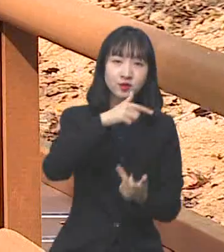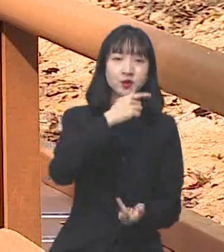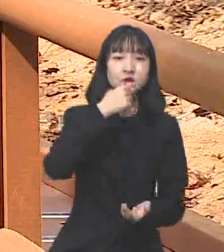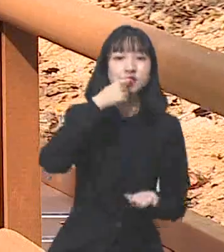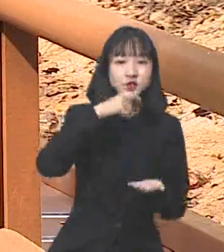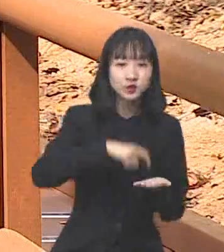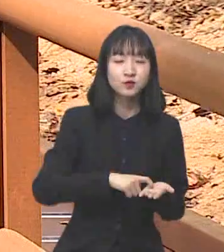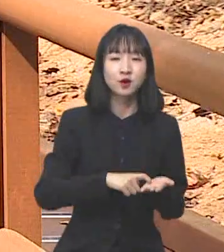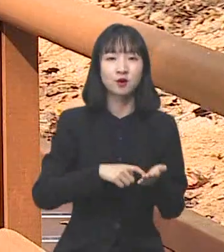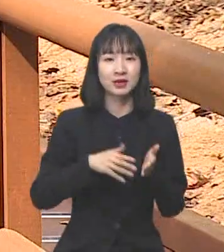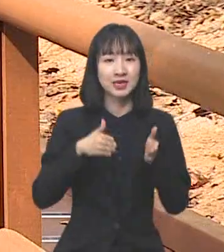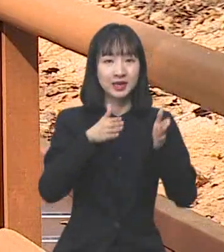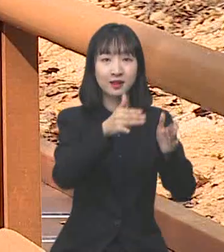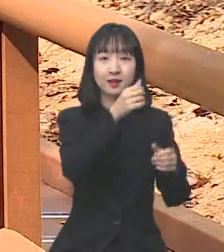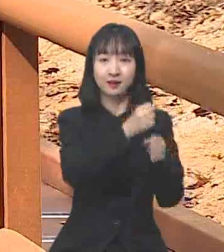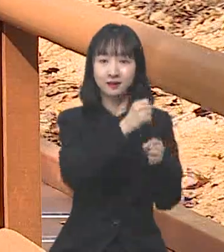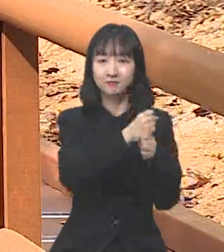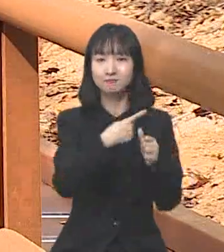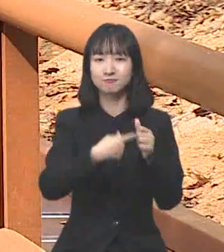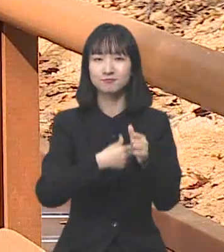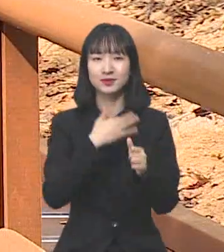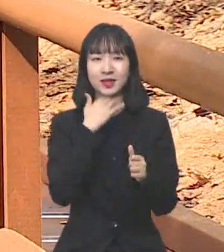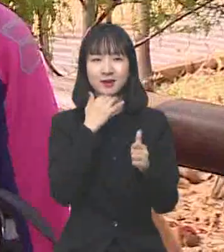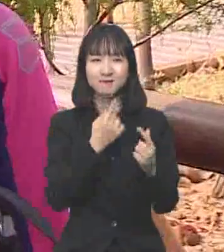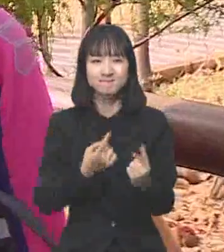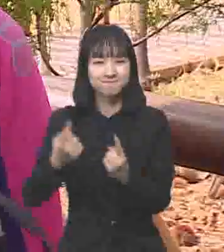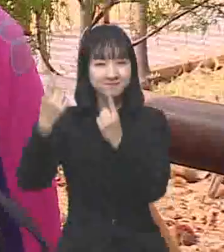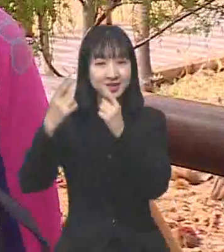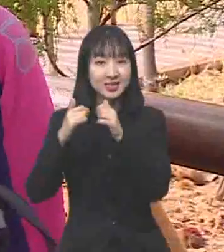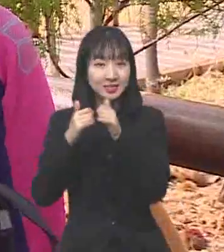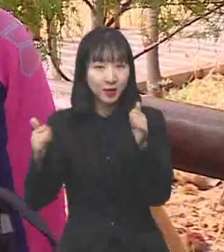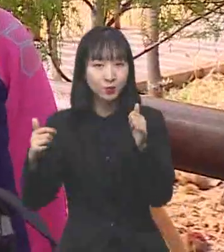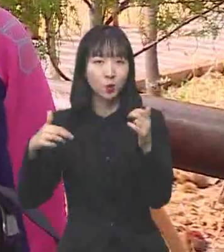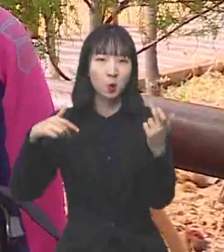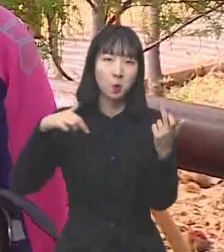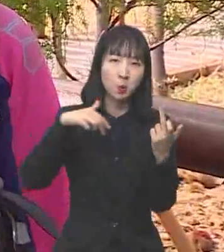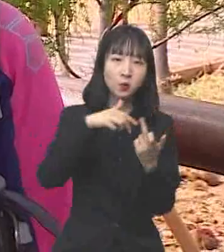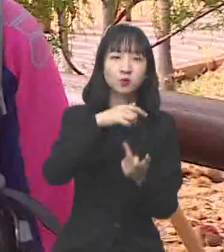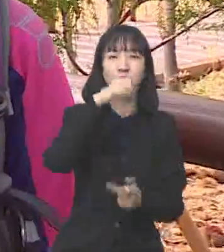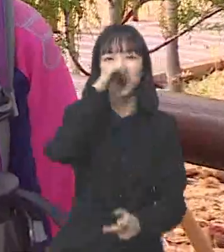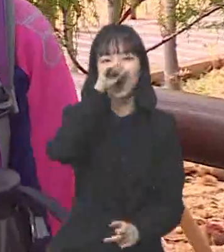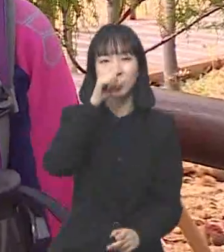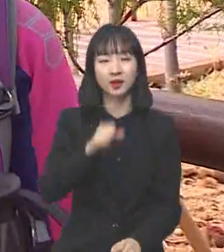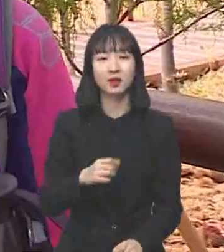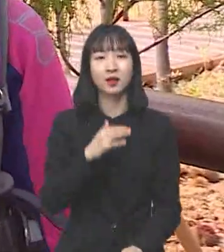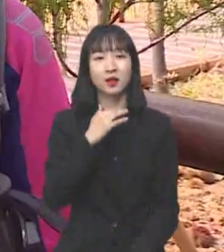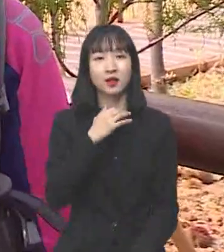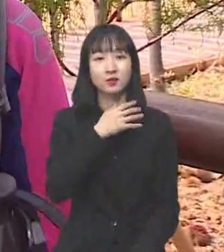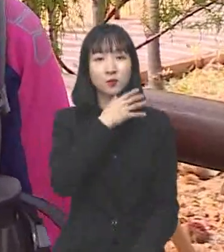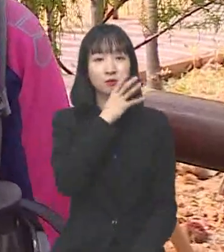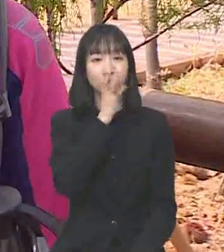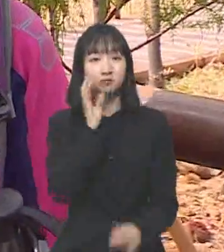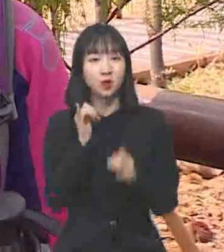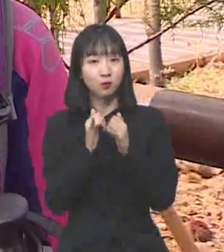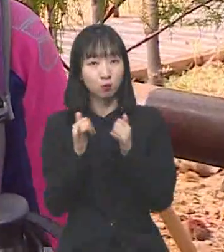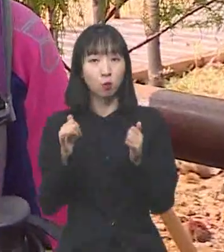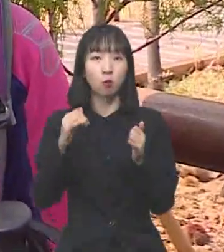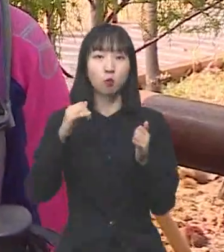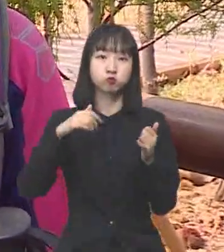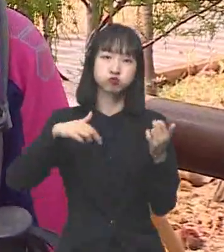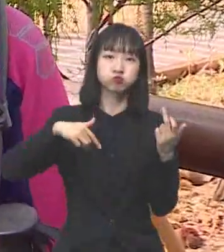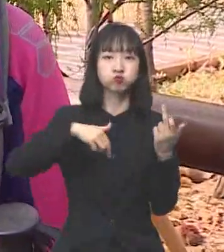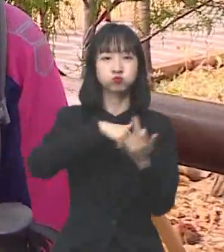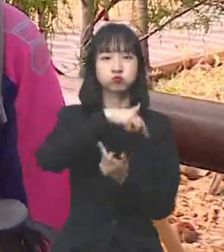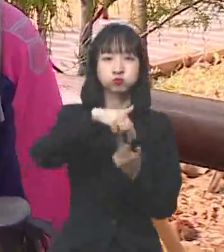주민들도 산림욕을 즐길 수 있습니다 얘기 길 원만 하니까 4 날들 불러서 산책삼아 오셔도 될것 같고 좋네요